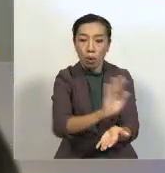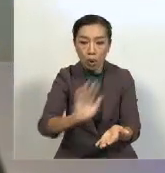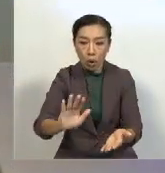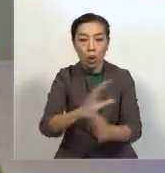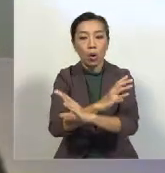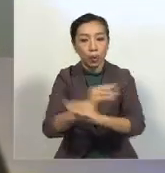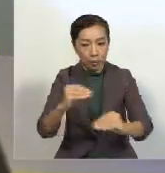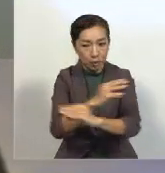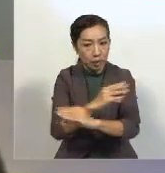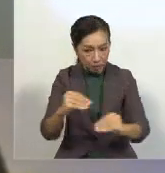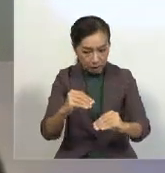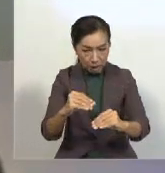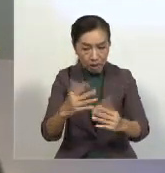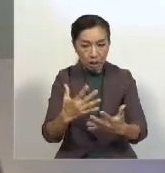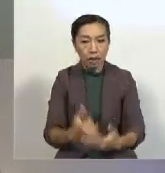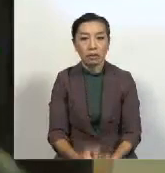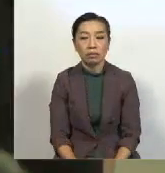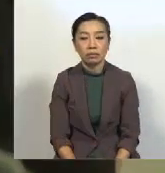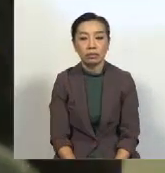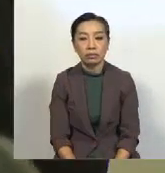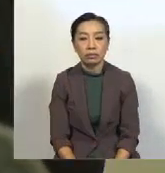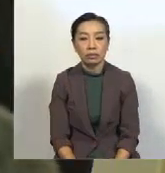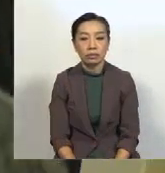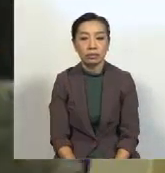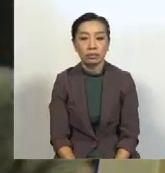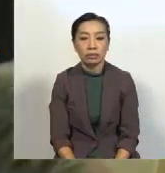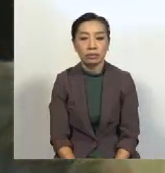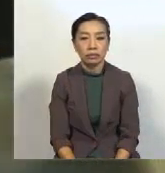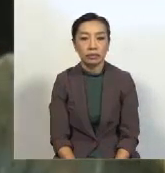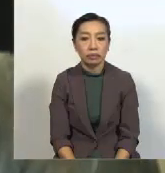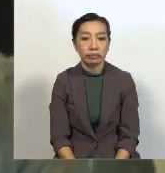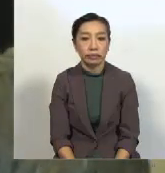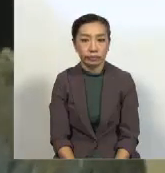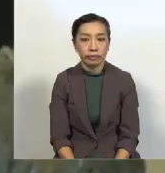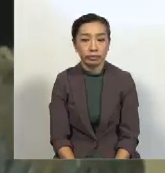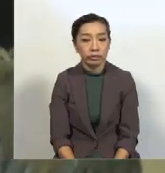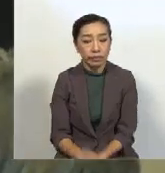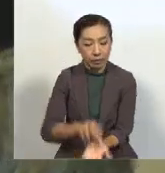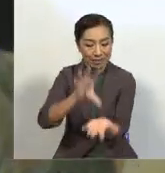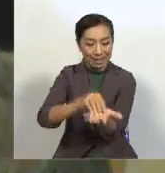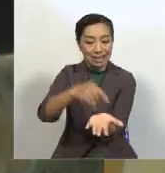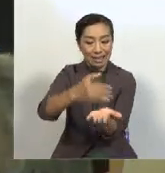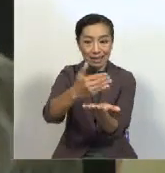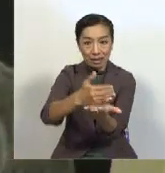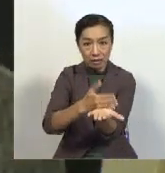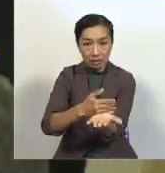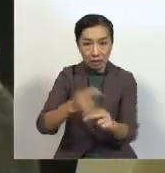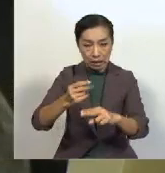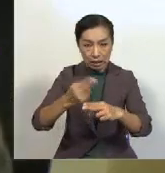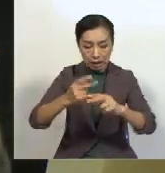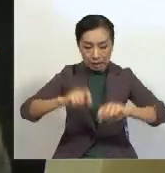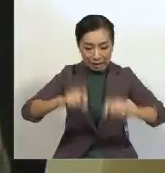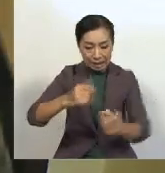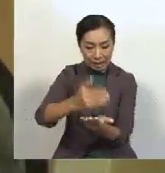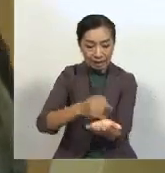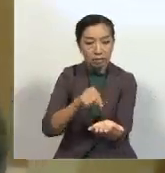สัมพันธ์และสำนักข่าวซินหัวของสาธารณรัฐประชาชนจีนบันทึกความเข้าใจฉบับนี้เนี่ยเกิดขึ้นจากการที่ทั้